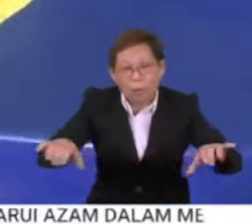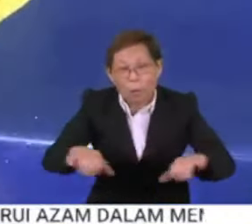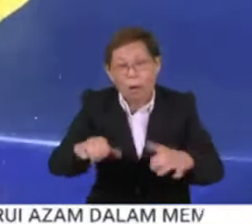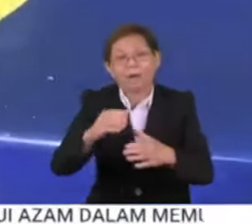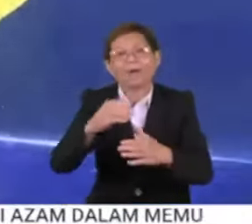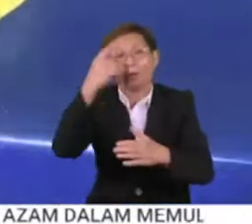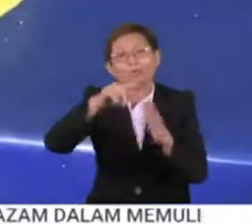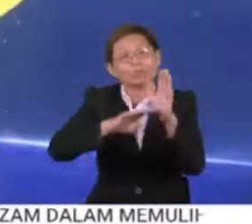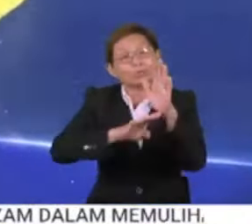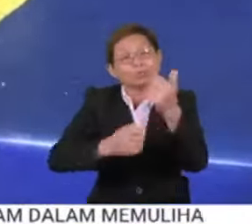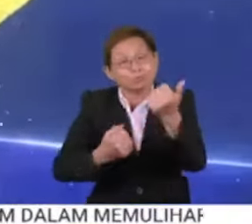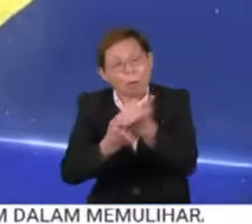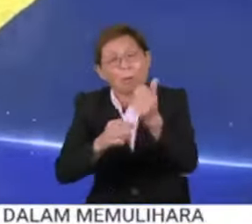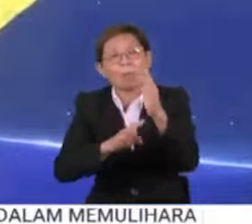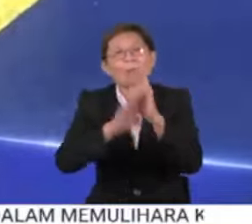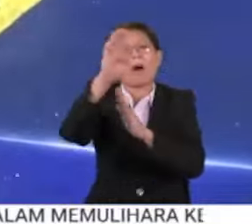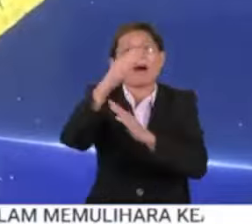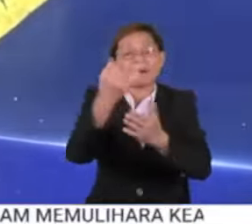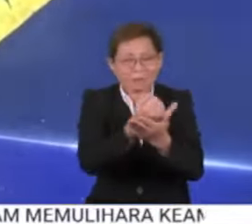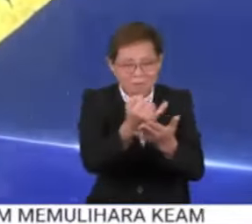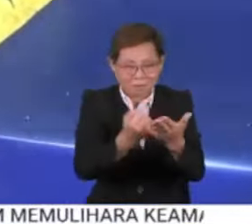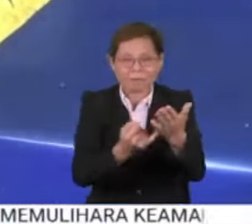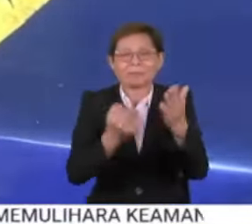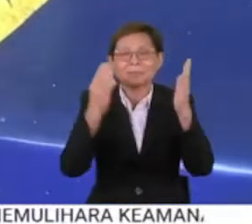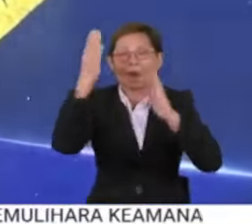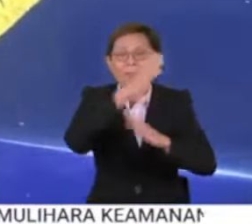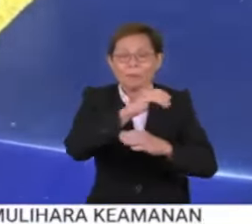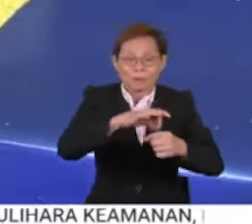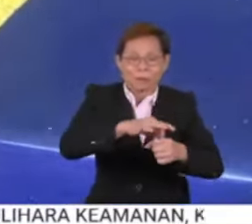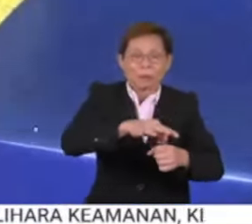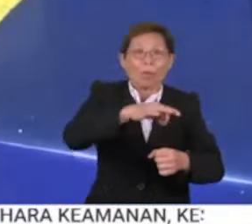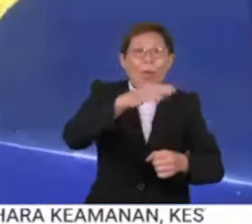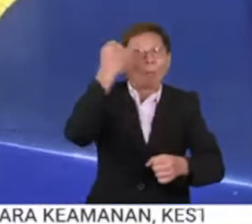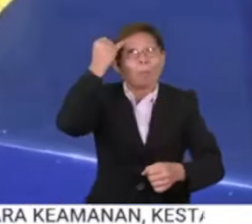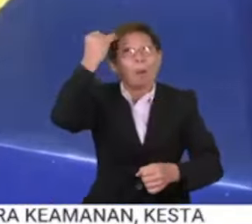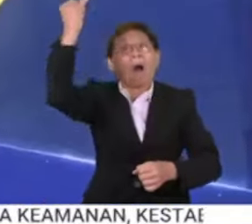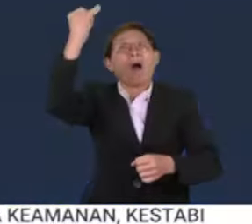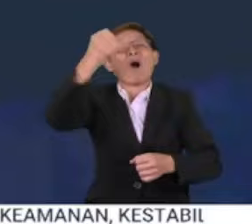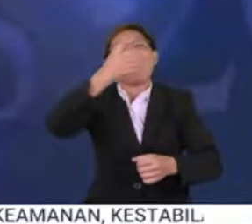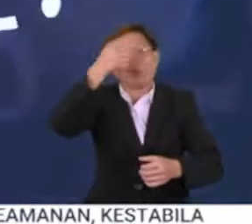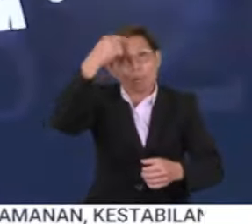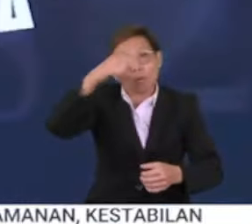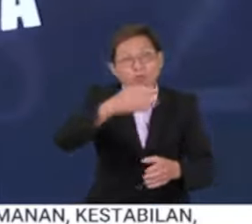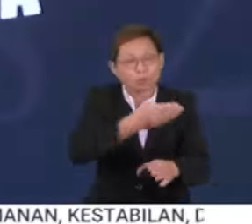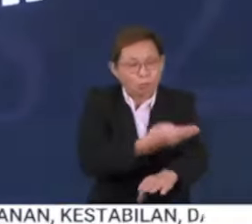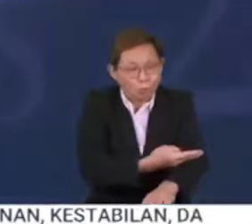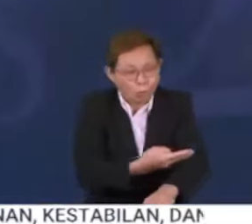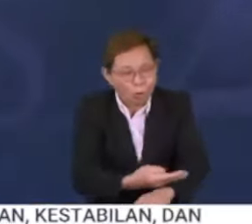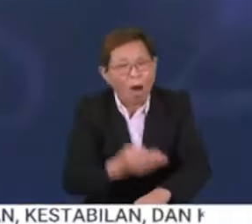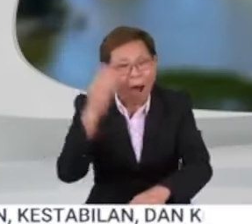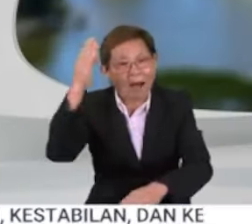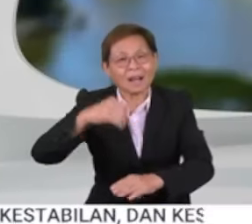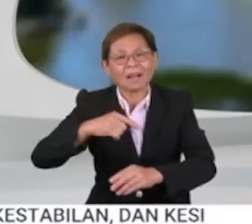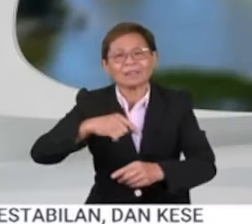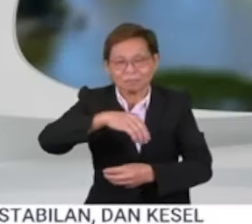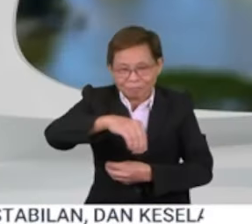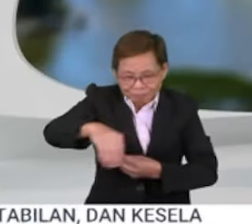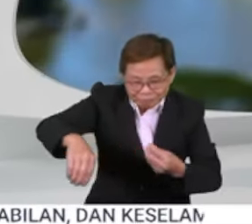pembangunan industri tempatan sekaligus menjadi inspirasi kepada generasi muda yang akan mewarisi legasi itu.